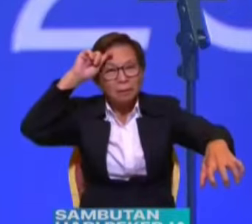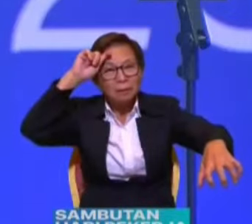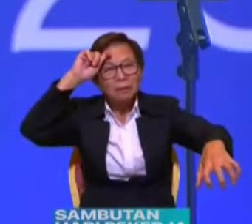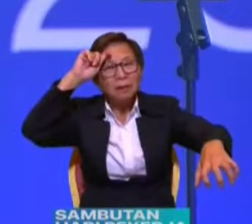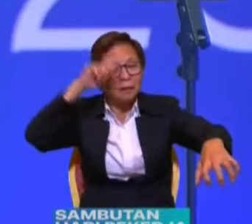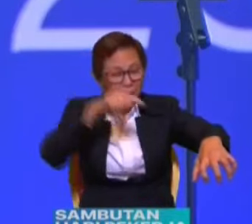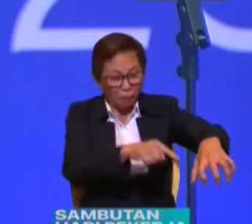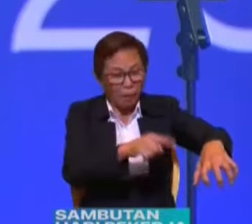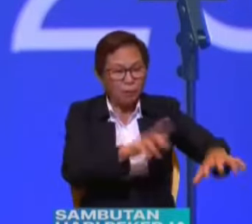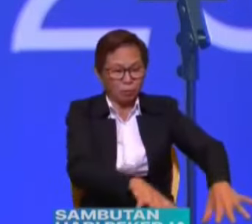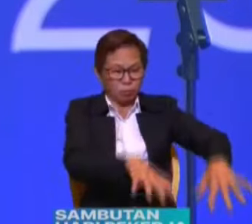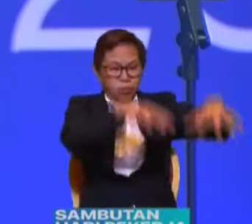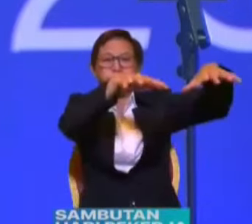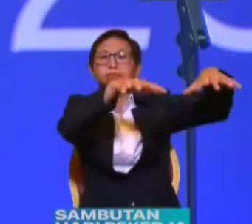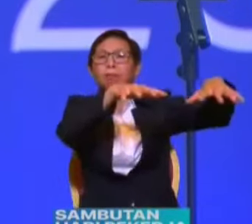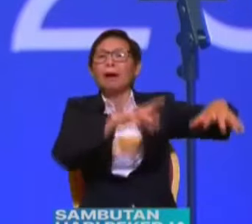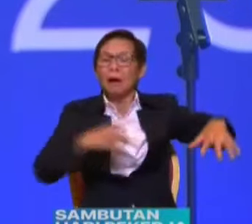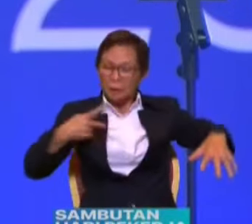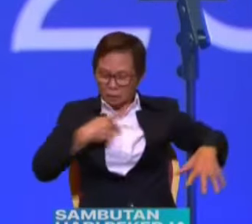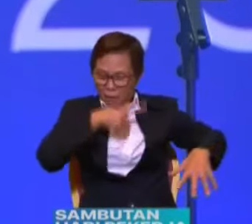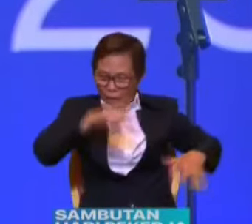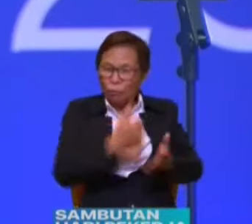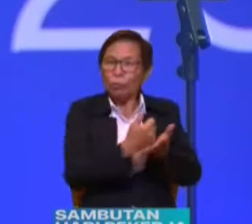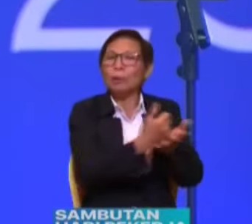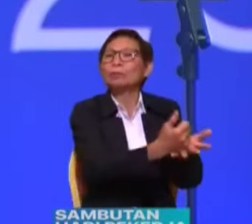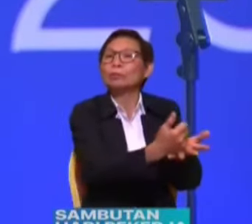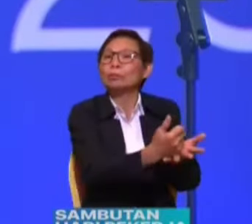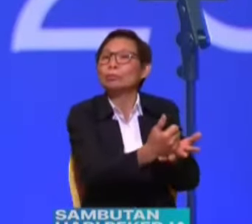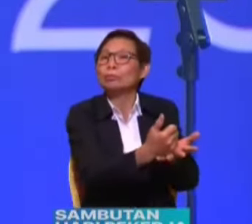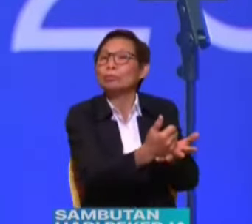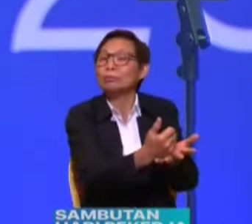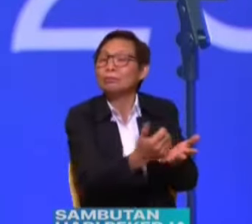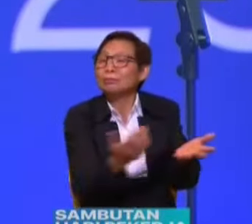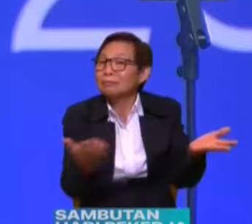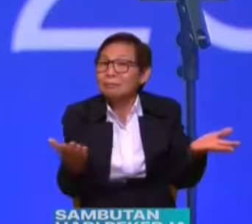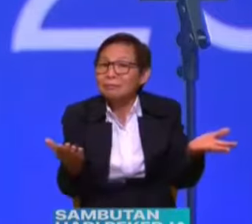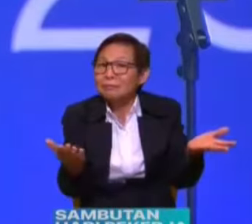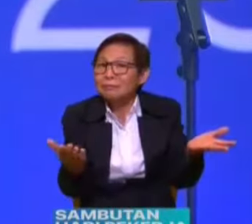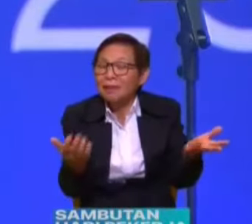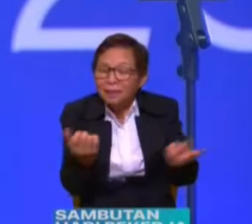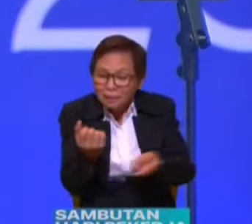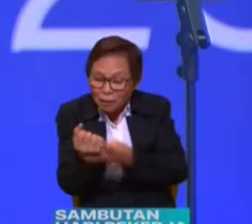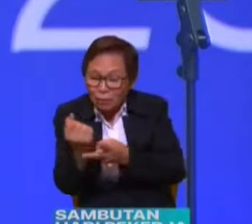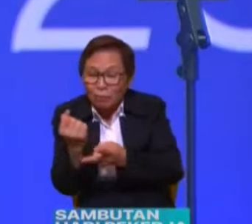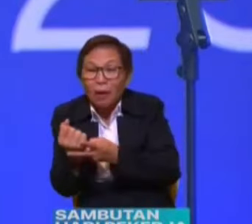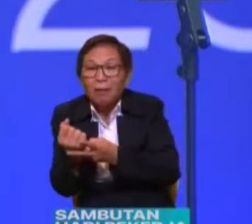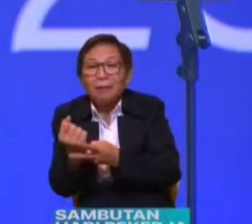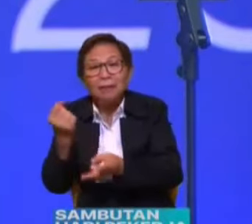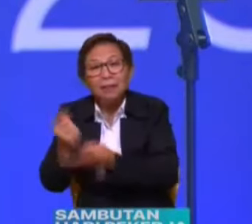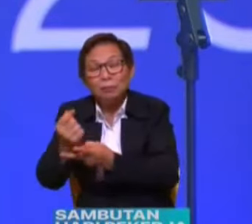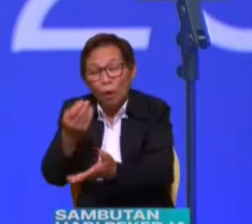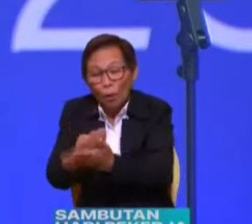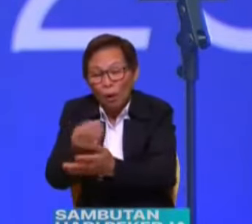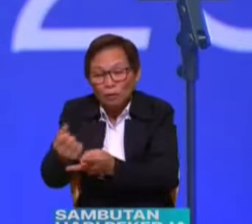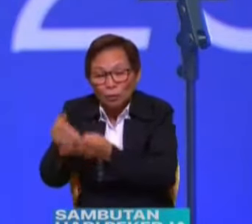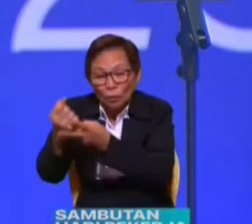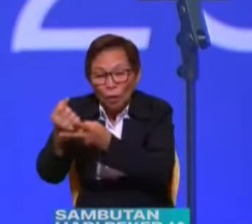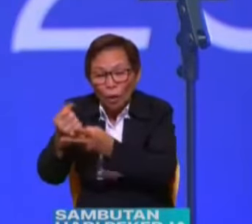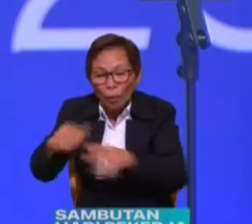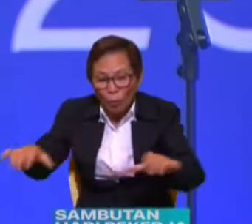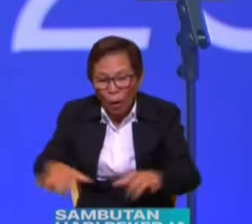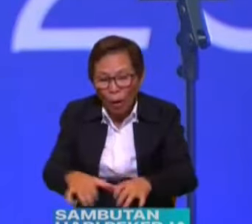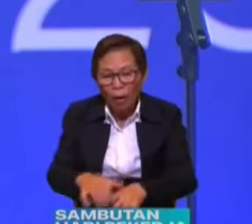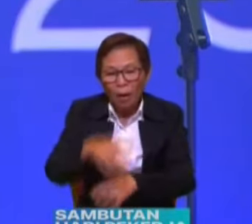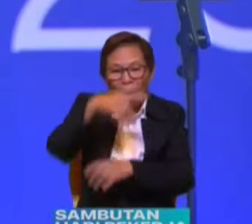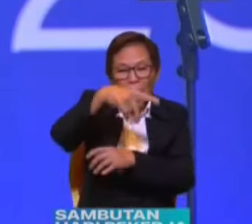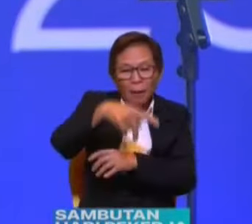ditenggelami air dan harus kita bantu sudah. Jadi penjimatan dilakukan di bawah